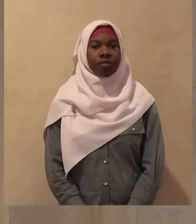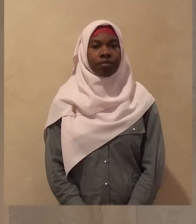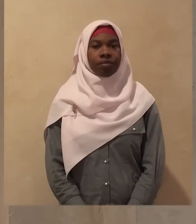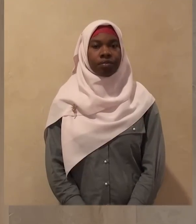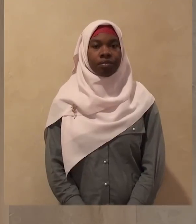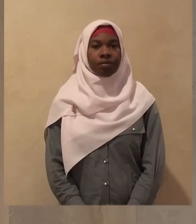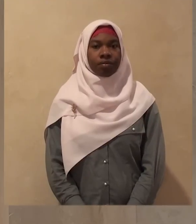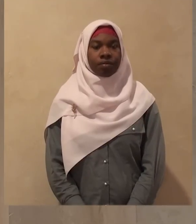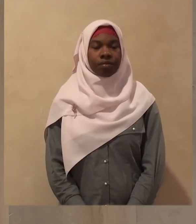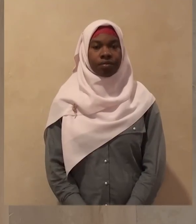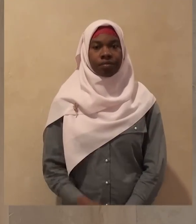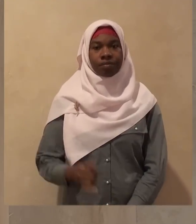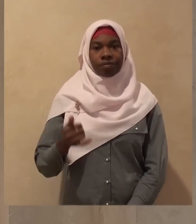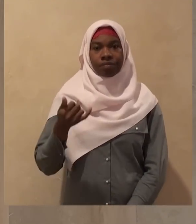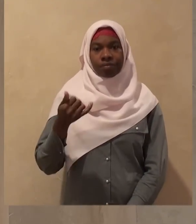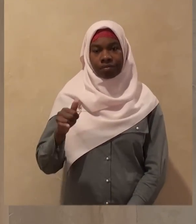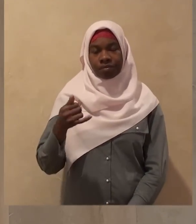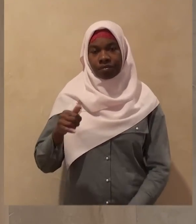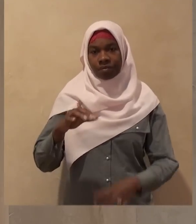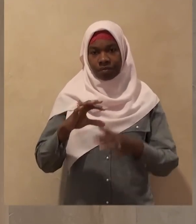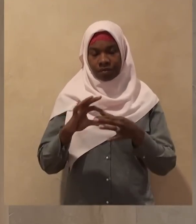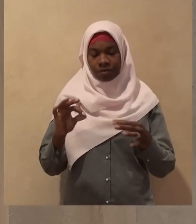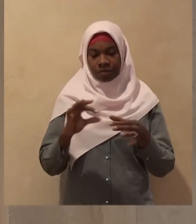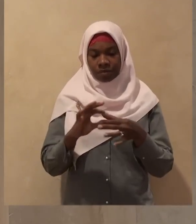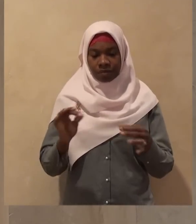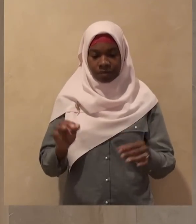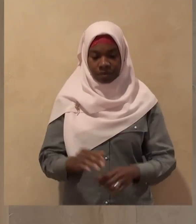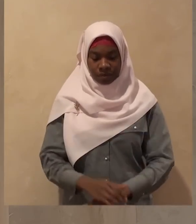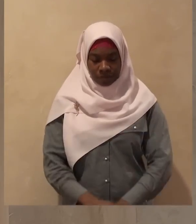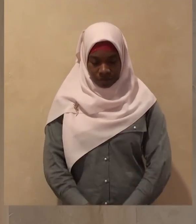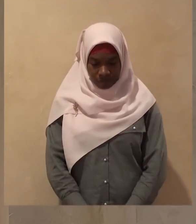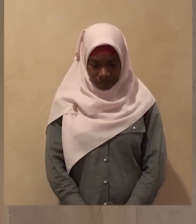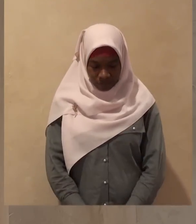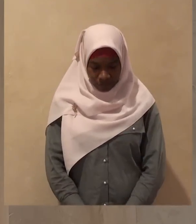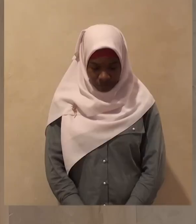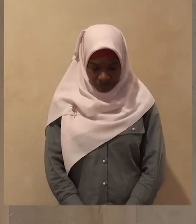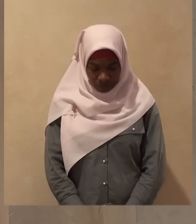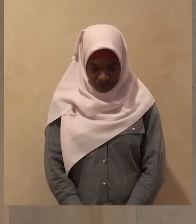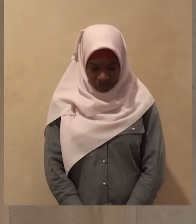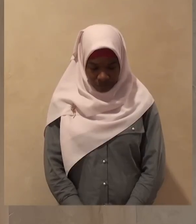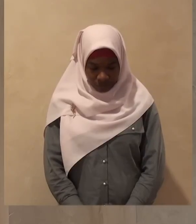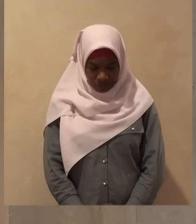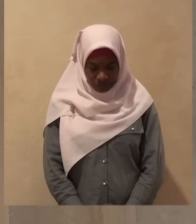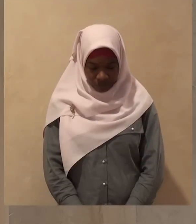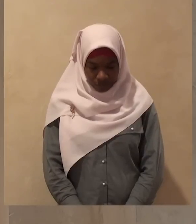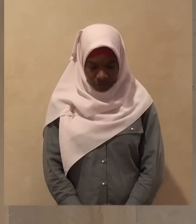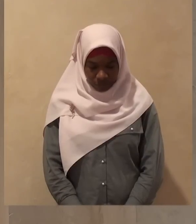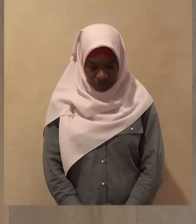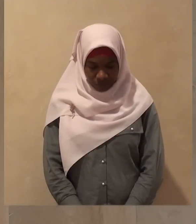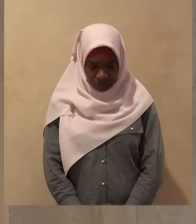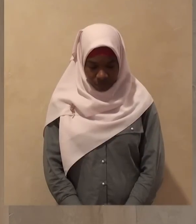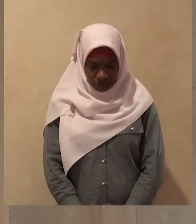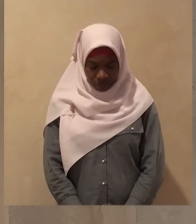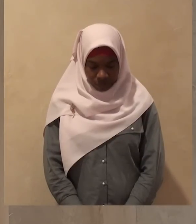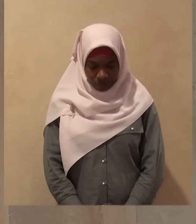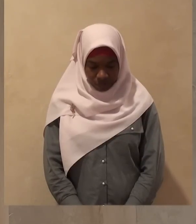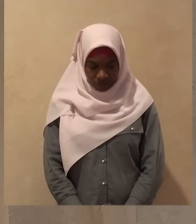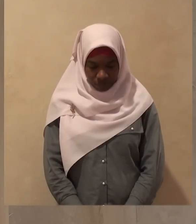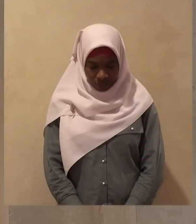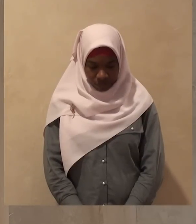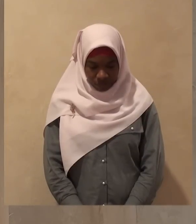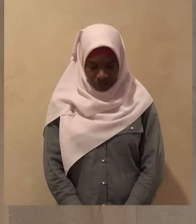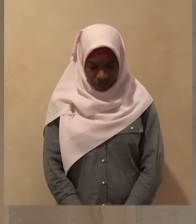من أحدث في أمرنا هذا ما ليس منه فهو رد أو كما قال عليه